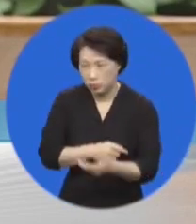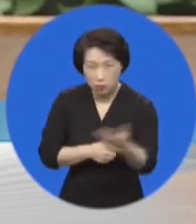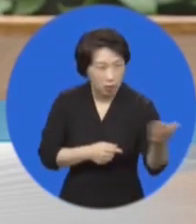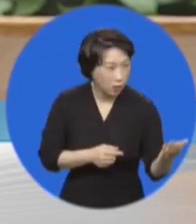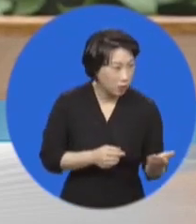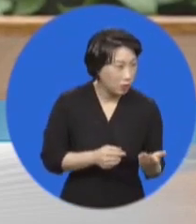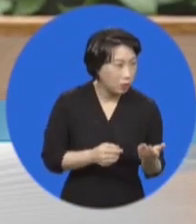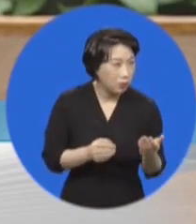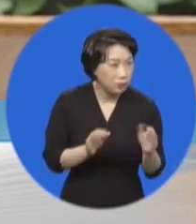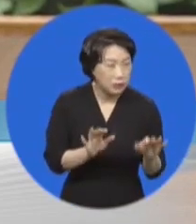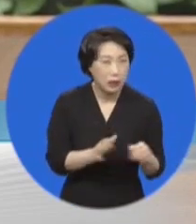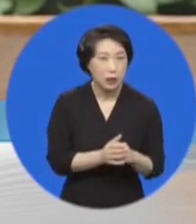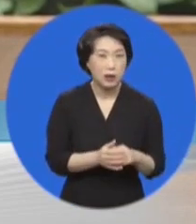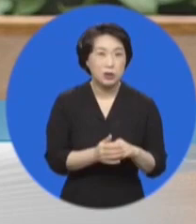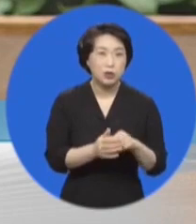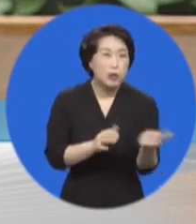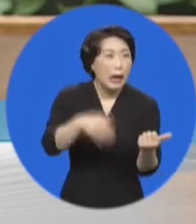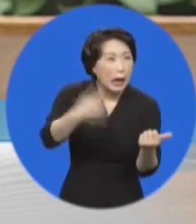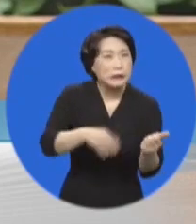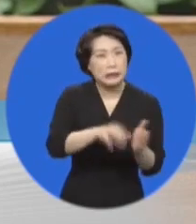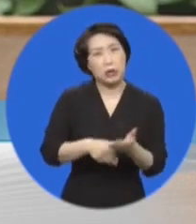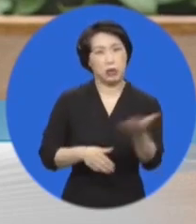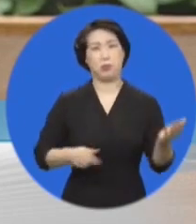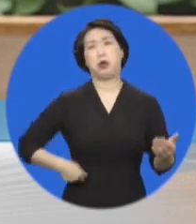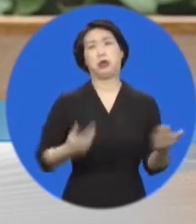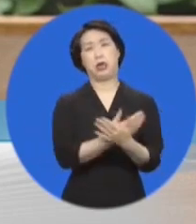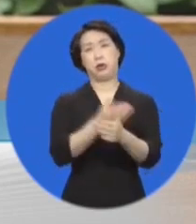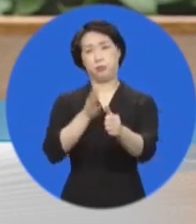있거든. 돼지기 전에 회개해라.